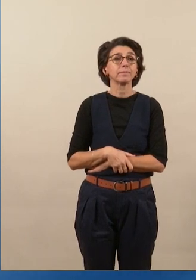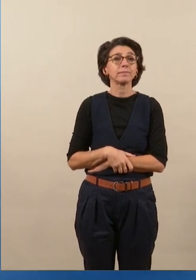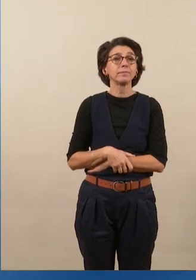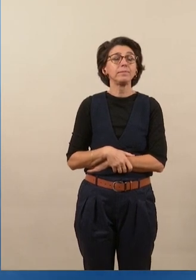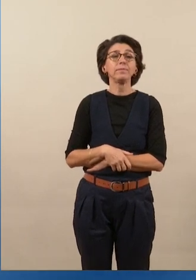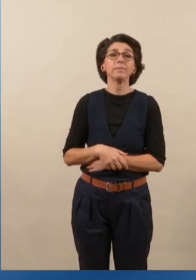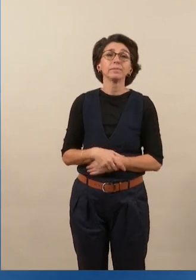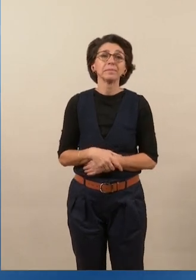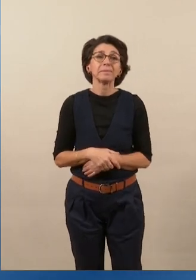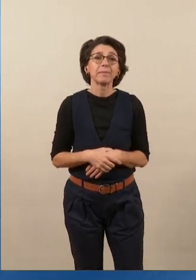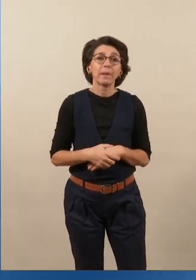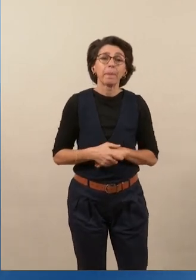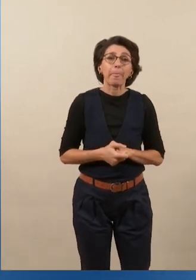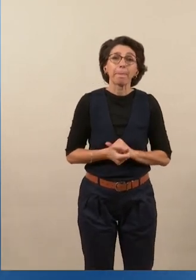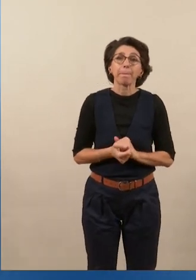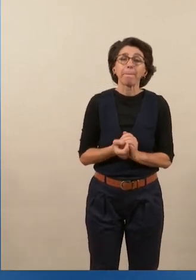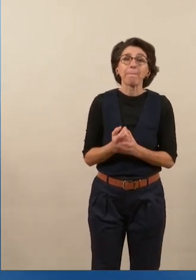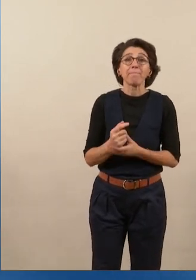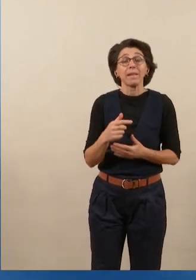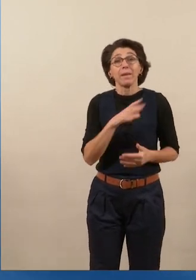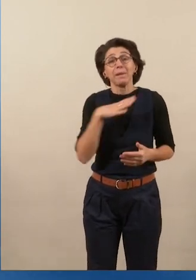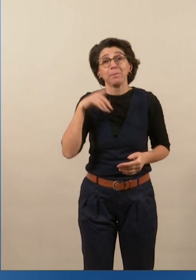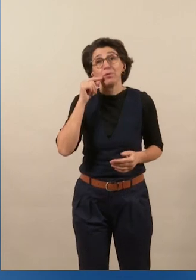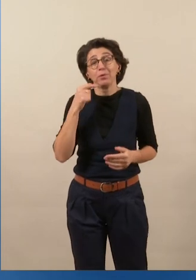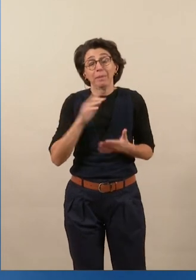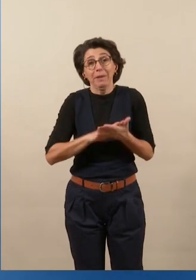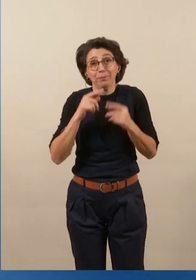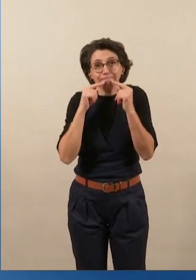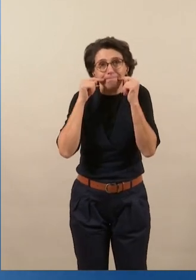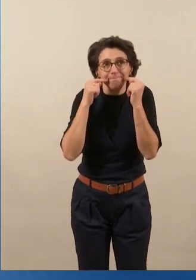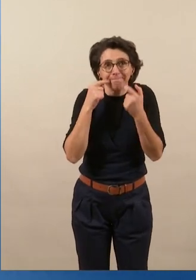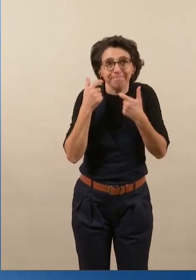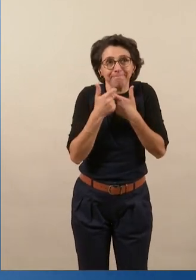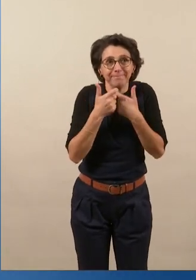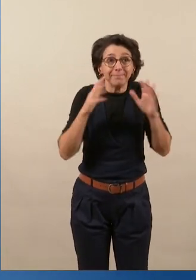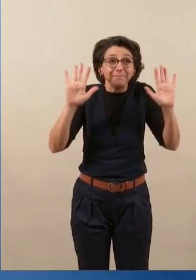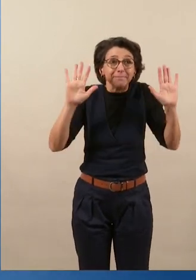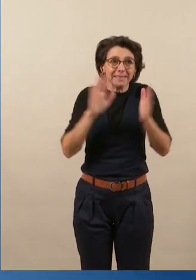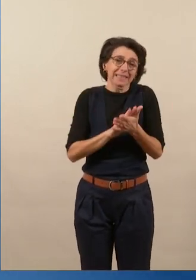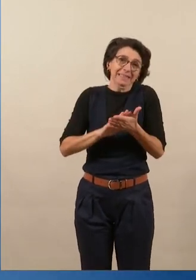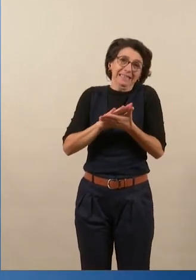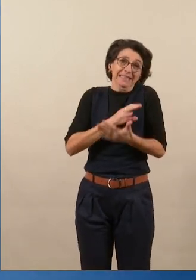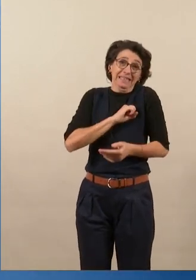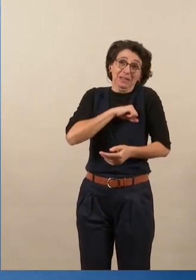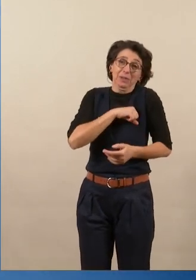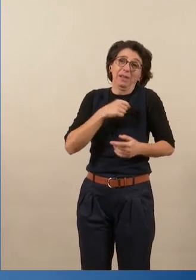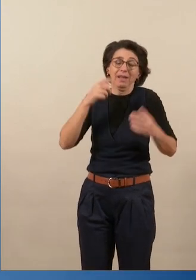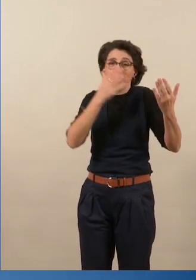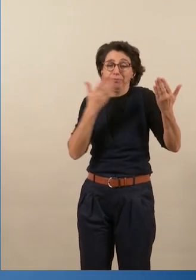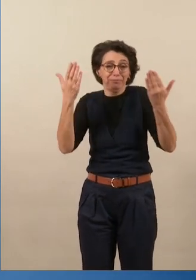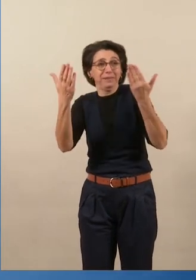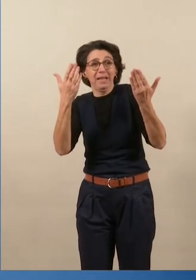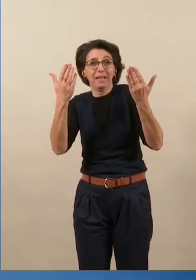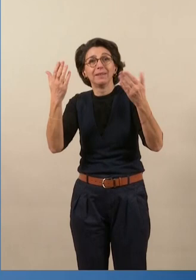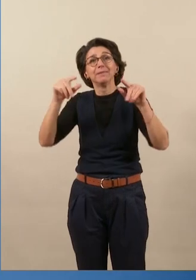mesdames et messieurs J'ai déjà le sourire je suis désolée mais je vais faire une parenthèse par rapport au don donut donc la boussole de la ville de